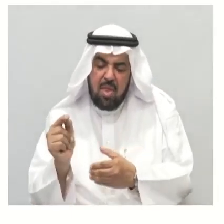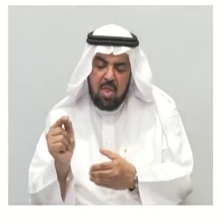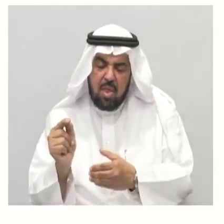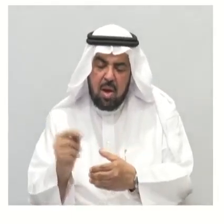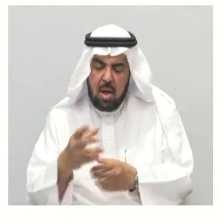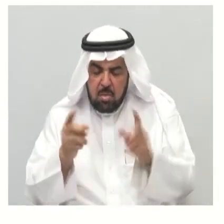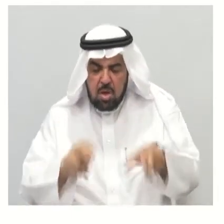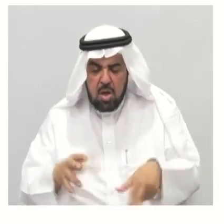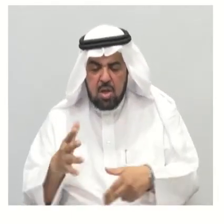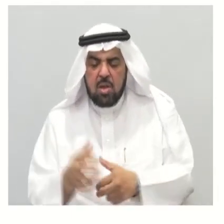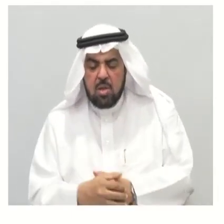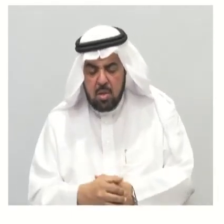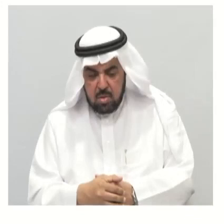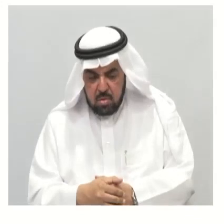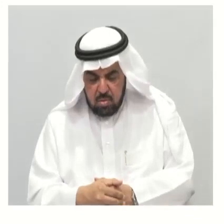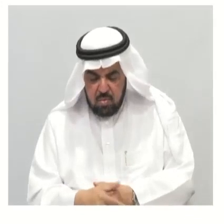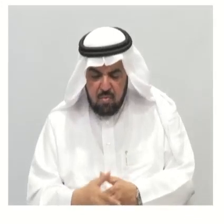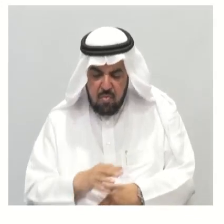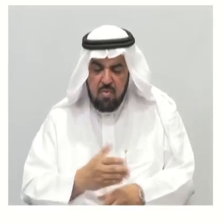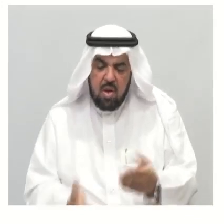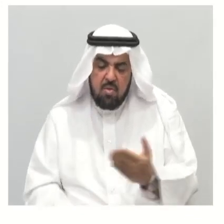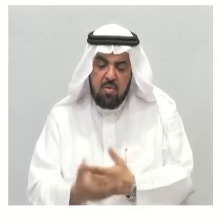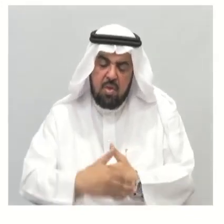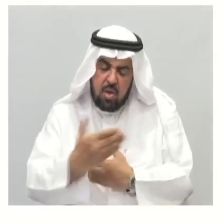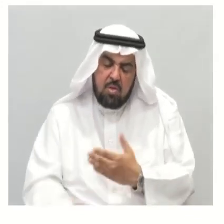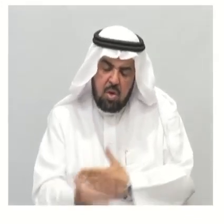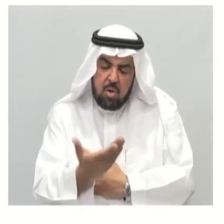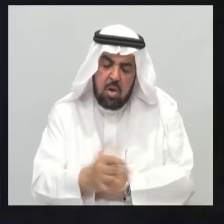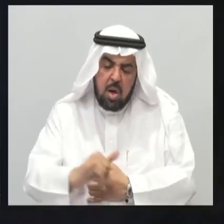بشكل جديد، فتتكون مواد جديدة.